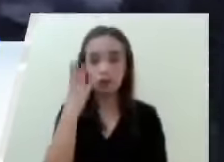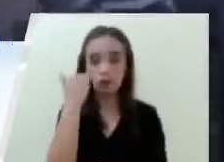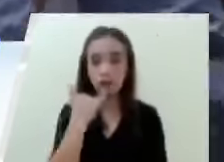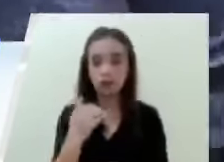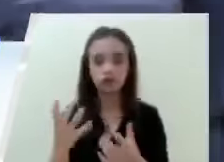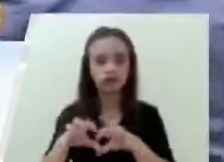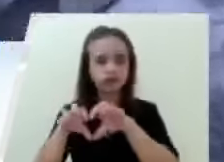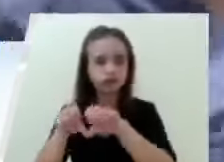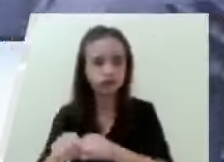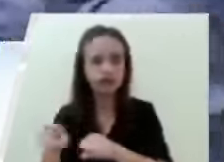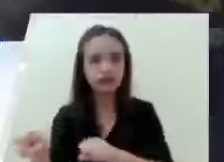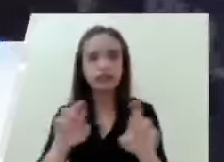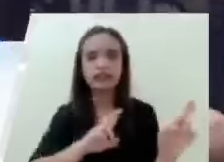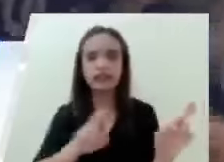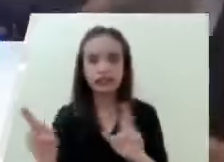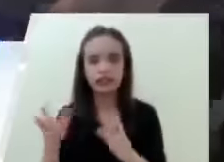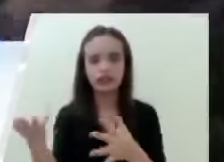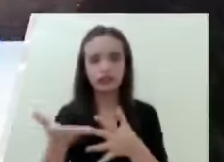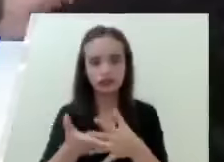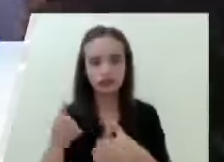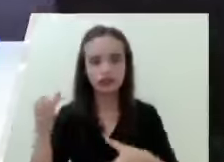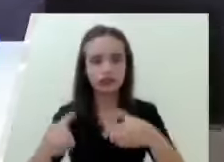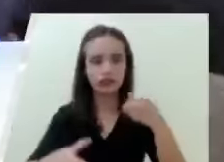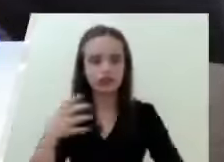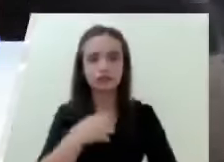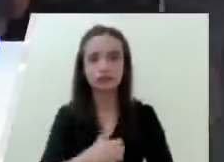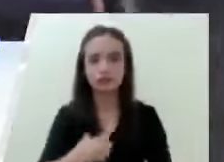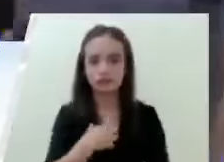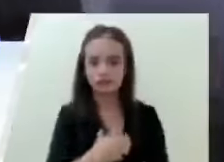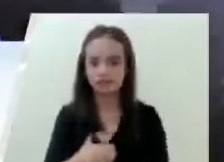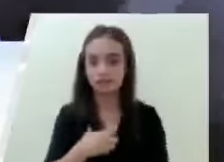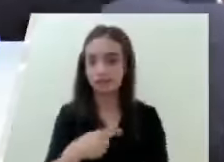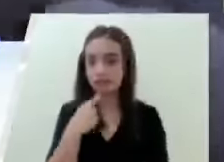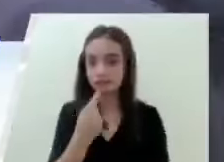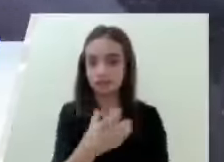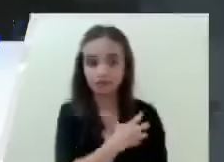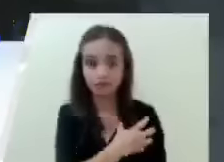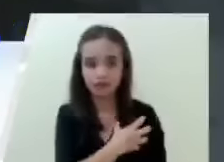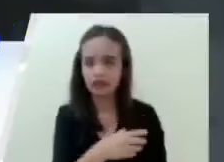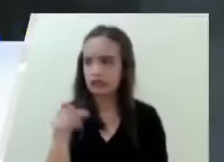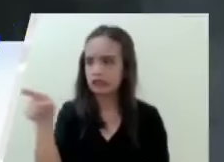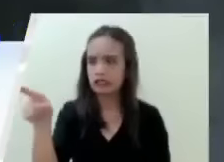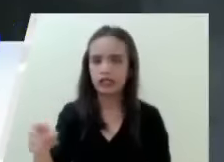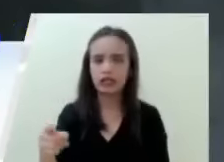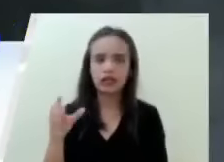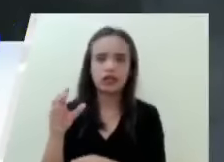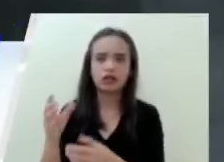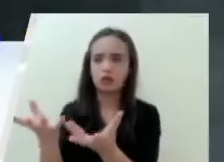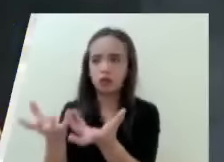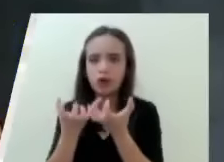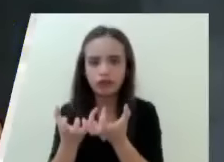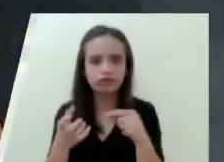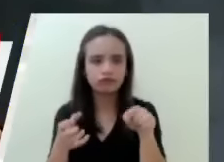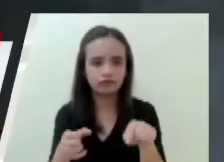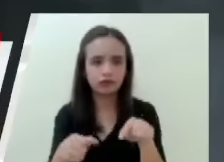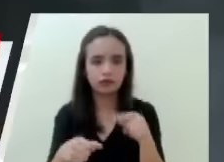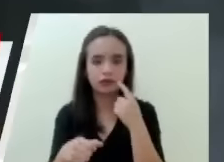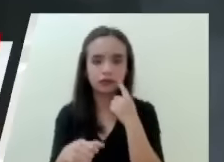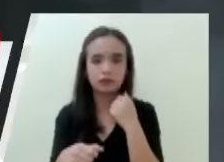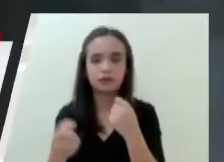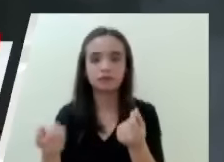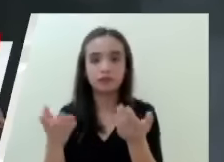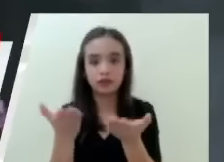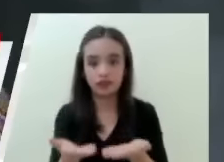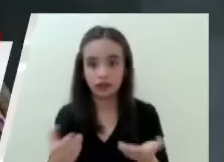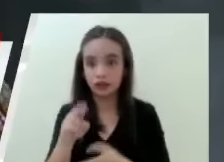raw nilang sampahan ng reklamo. Tugon ng pulisya. Pinipilit nilang pumunta rito sa lugar natin dito sa US Embassy kung